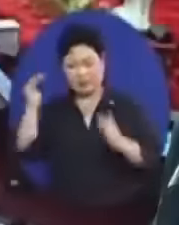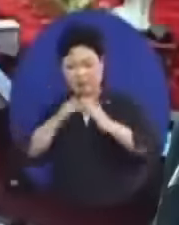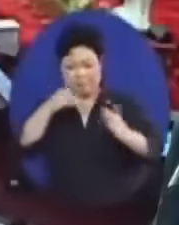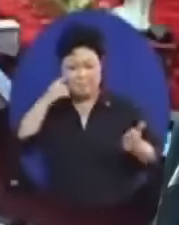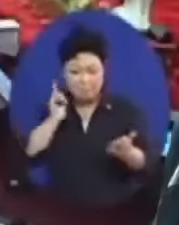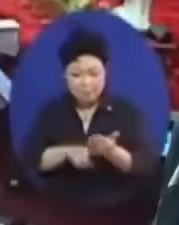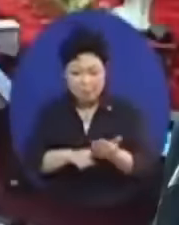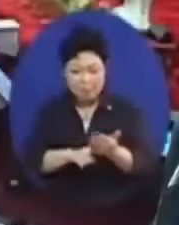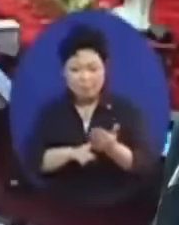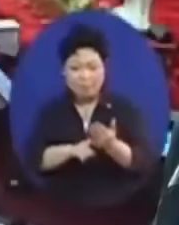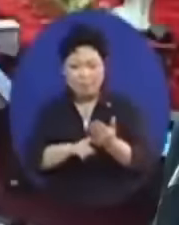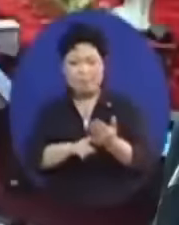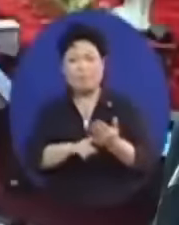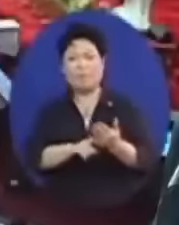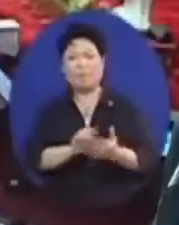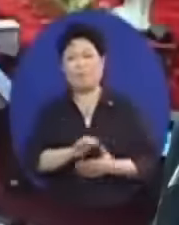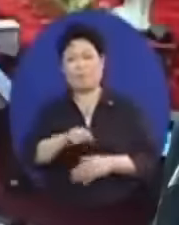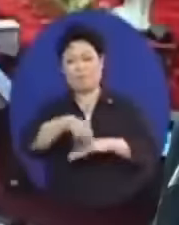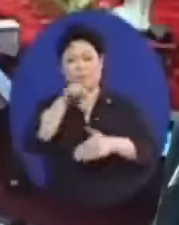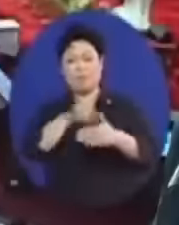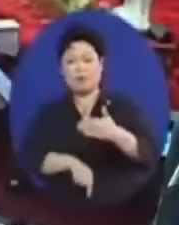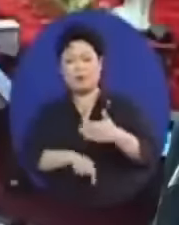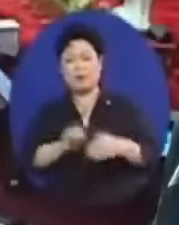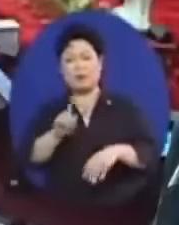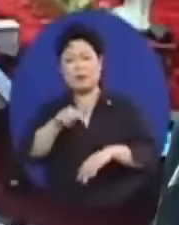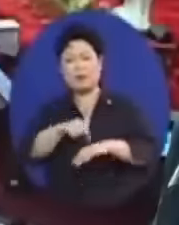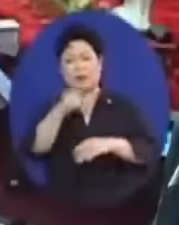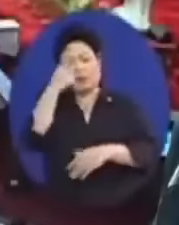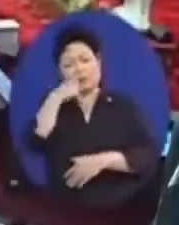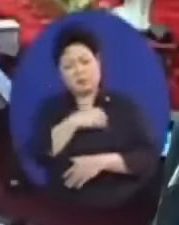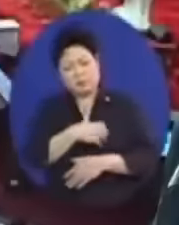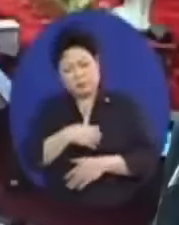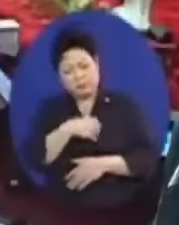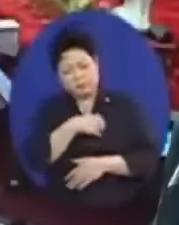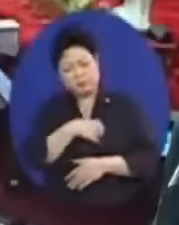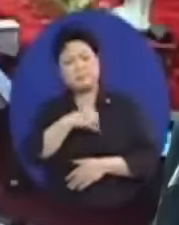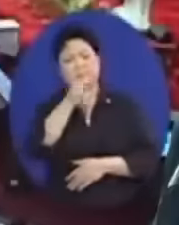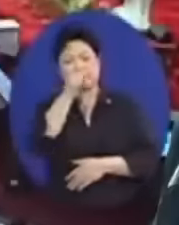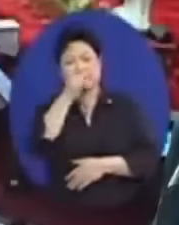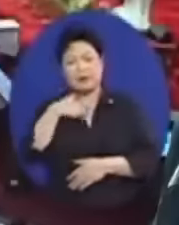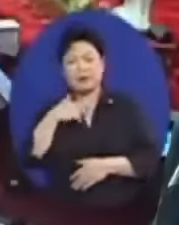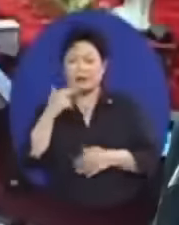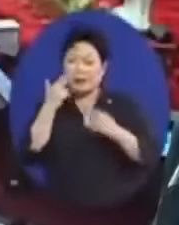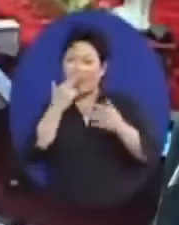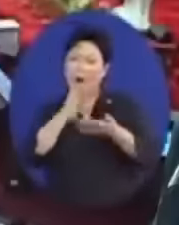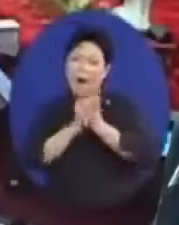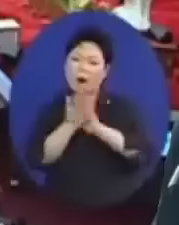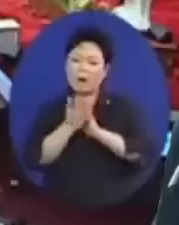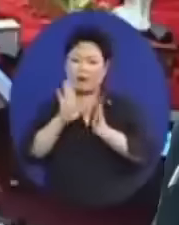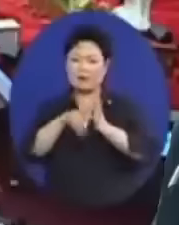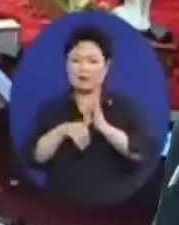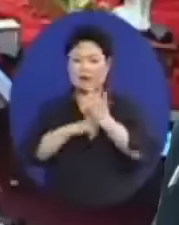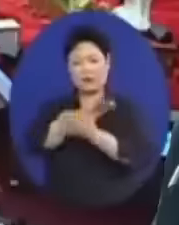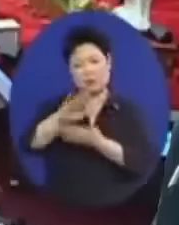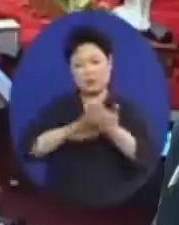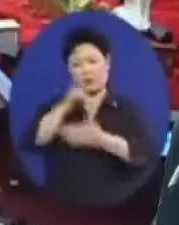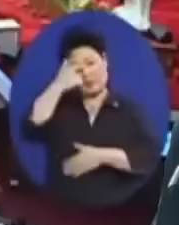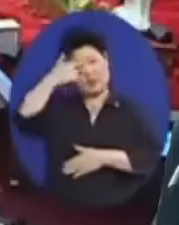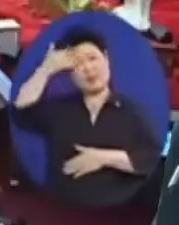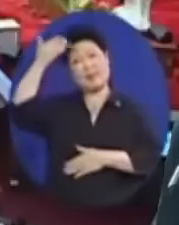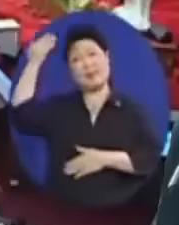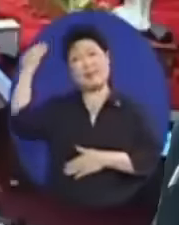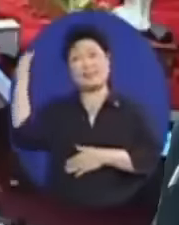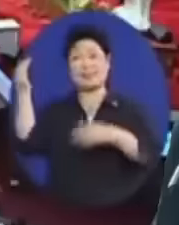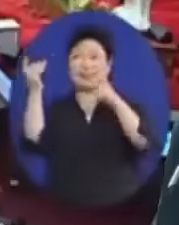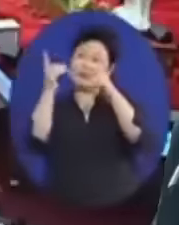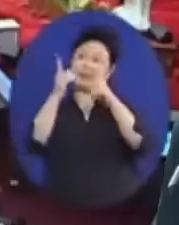발견했는데 마음에 굉장히 슬픔이 다가왔습니다. 내가 어릴 때 뛰놀던 그곳은 황성예트입니다.